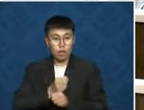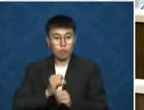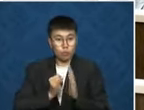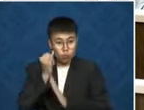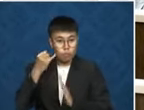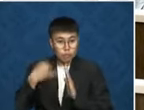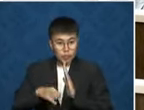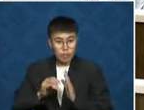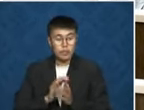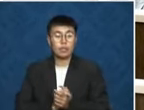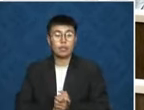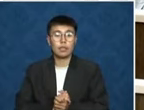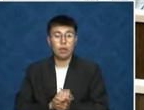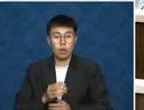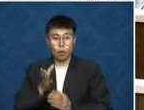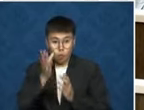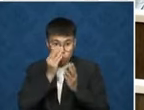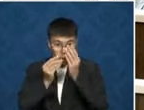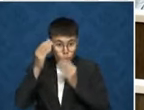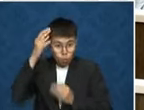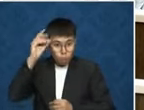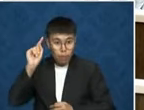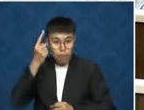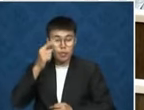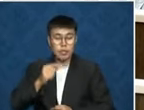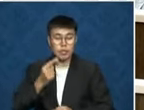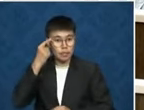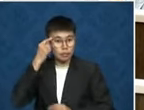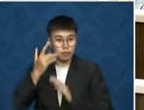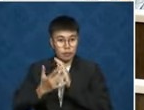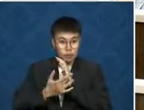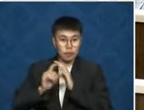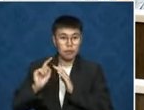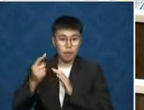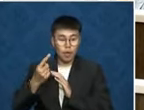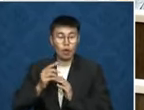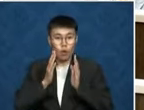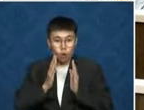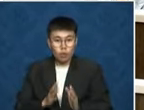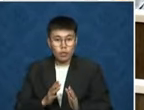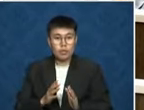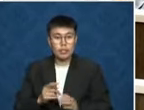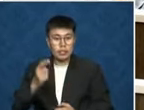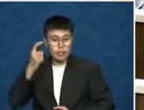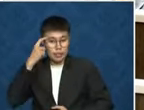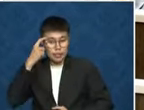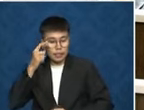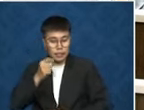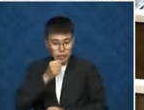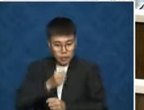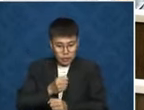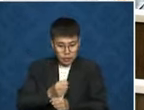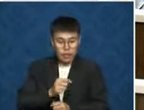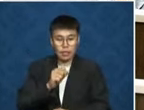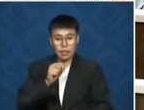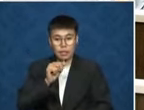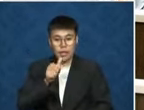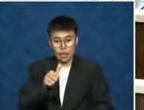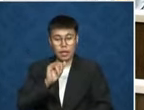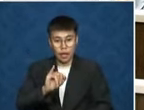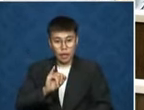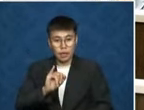ไม่และแสวงหาความรู้ใหม่ๆสร้างปัญหานวัตกรรมใหม่ๆรวมถึงคนก็เป็นคนสร้าง AI ขึ้นมานั่นเองครับซึ่งการจะไปถึงจุ